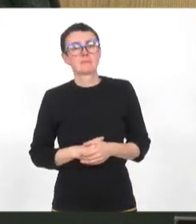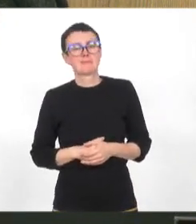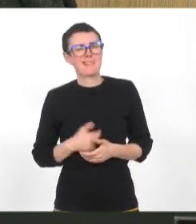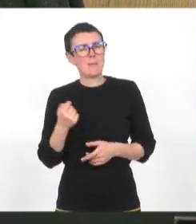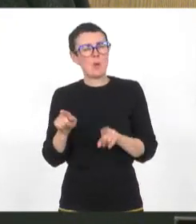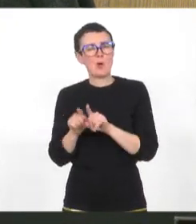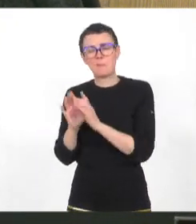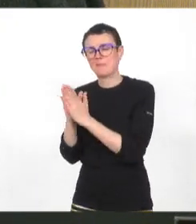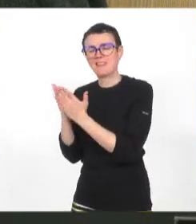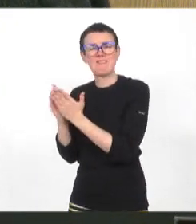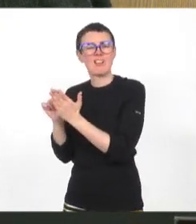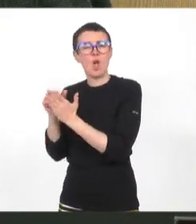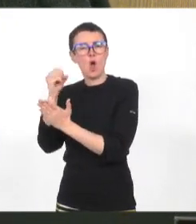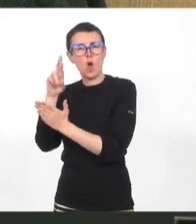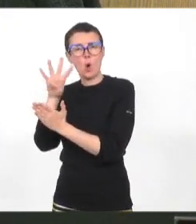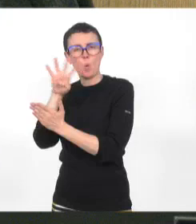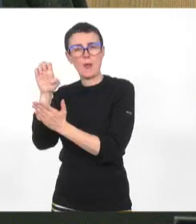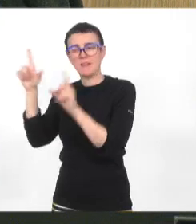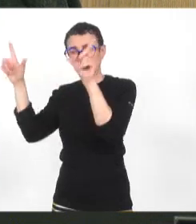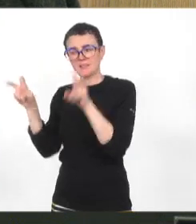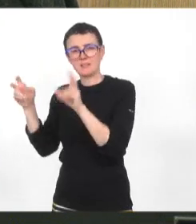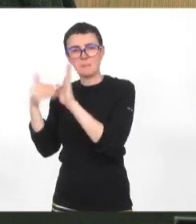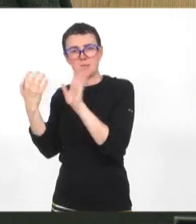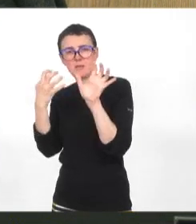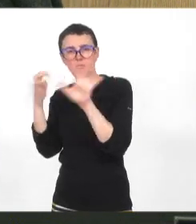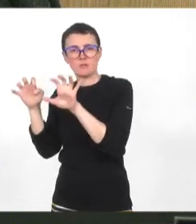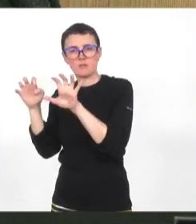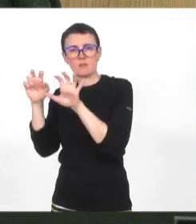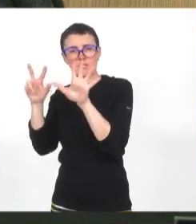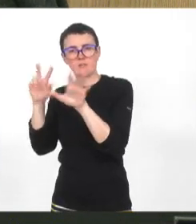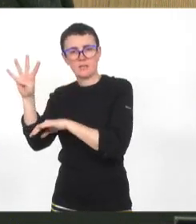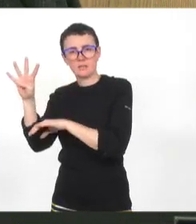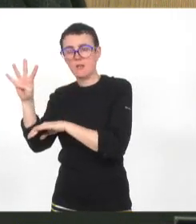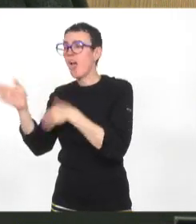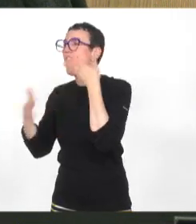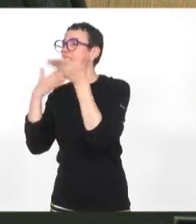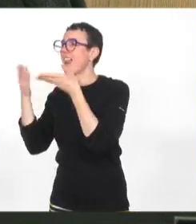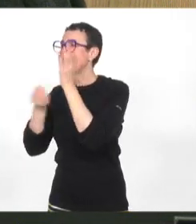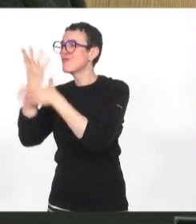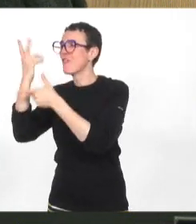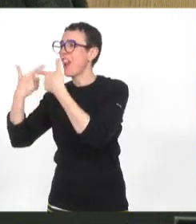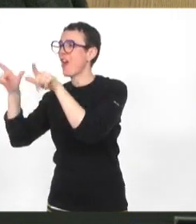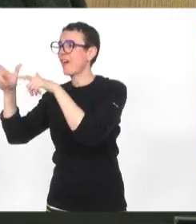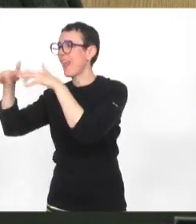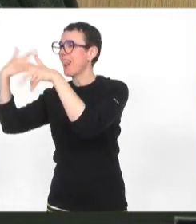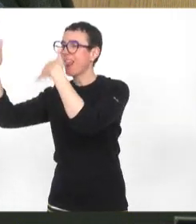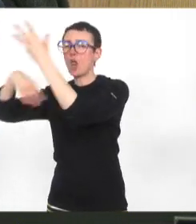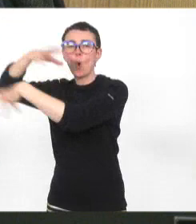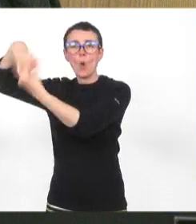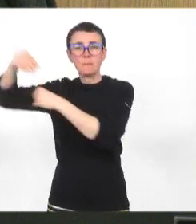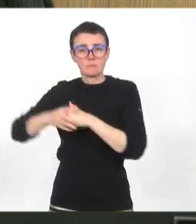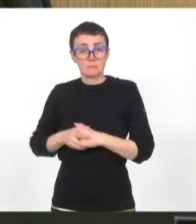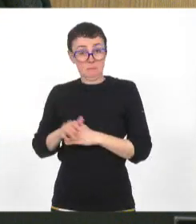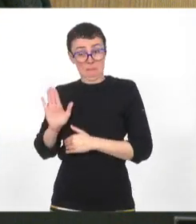de 1984, car non, la sobriété, ce n'est pas de maximiser le profit. C'est d'éviter l'utilisation d'énergie,